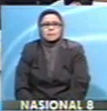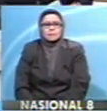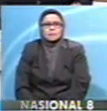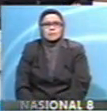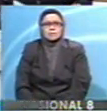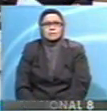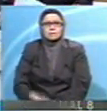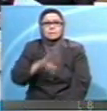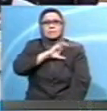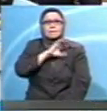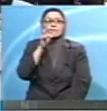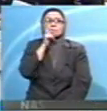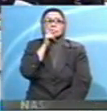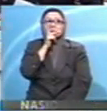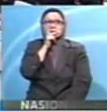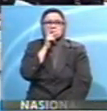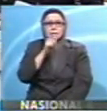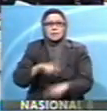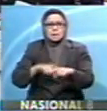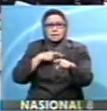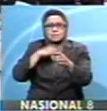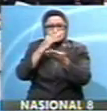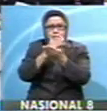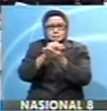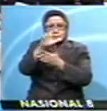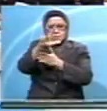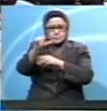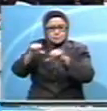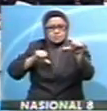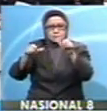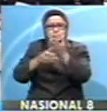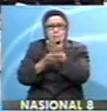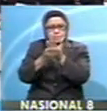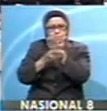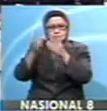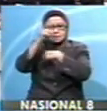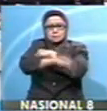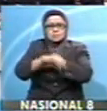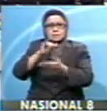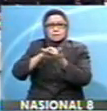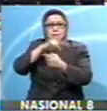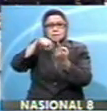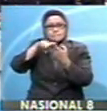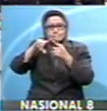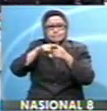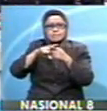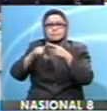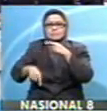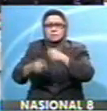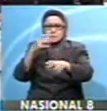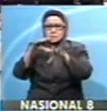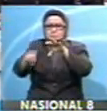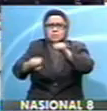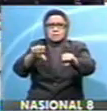hadapan polis Kedah menumpaskan tiga kegiatan pengedaran dadah di negeri itu ekoran rampasan sejumlah dadah dalam tempoh seminggu tujuh